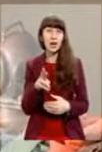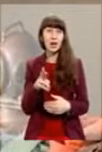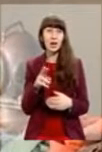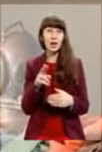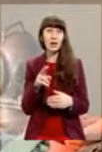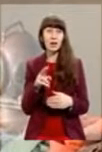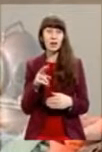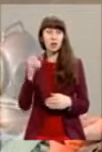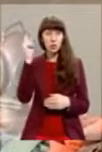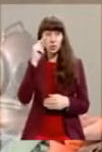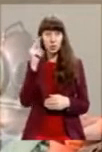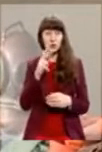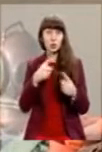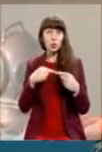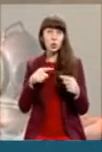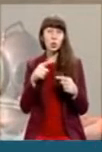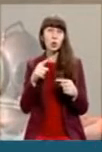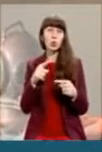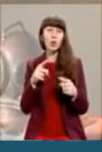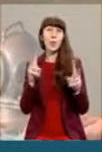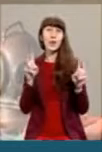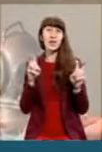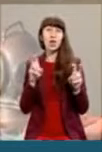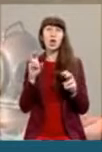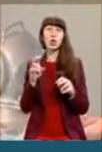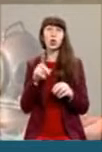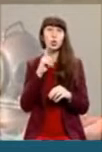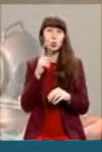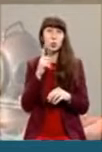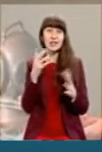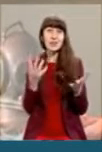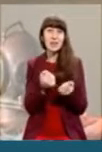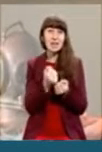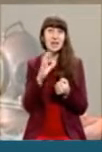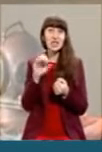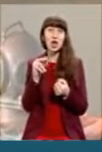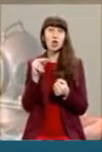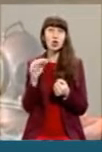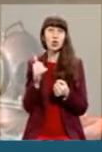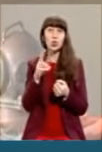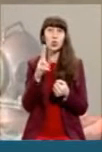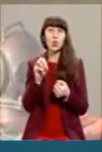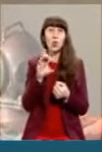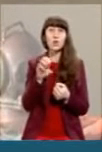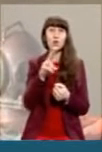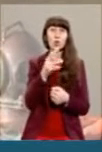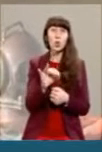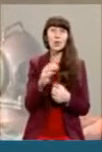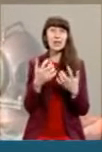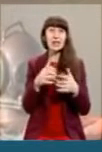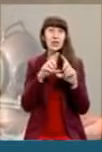курсантов кружка «Юный спасатель» Сочаковской средней школы. В ходе проведения